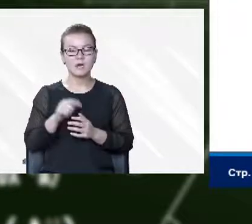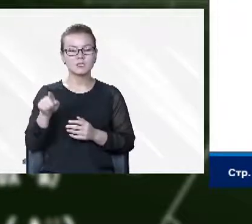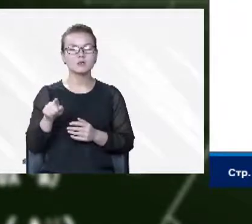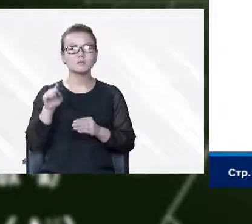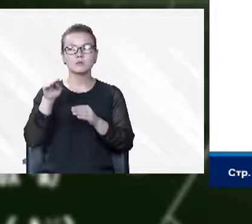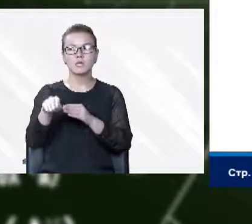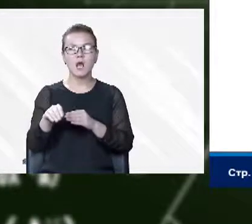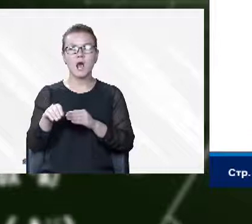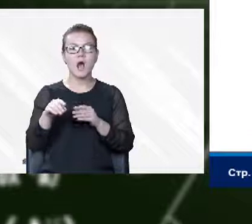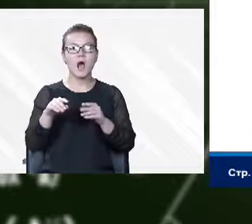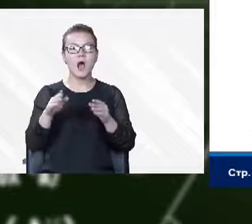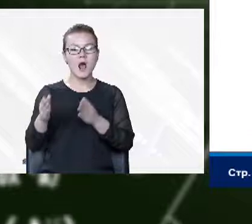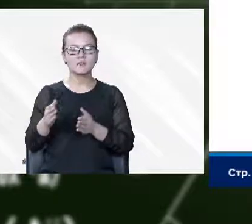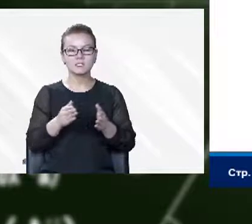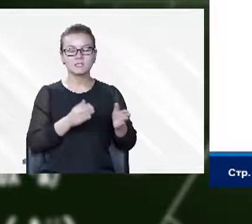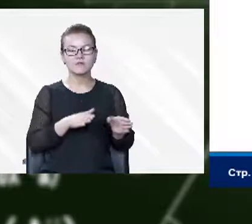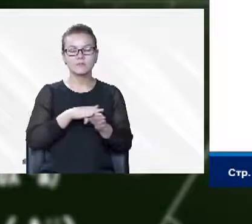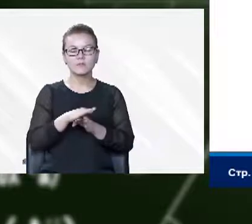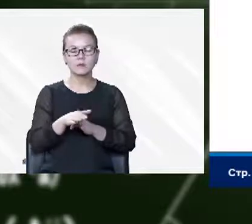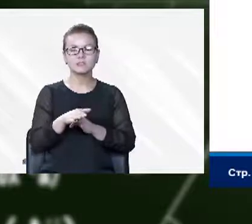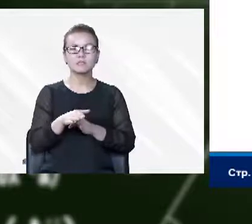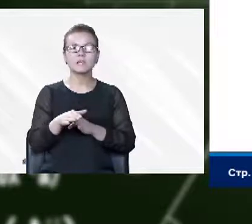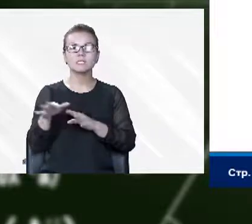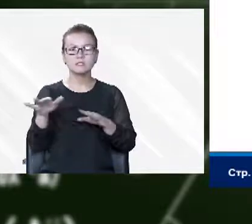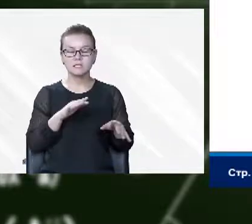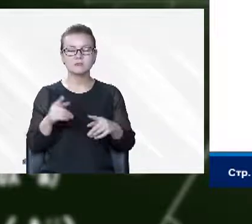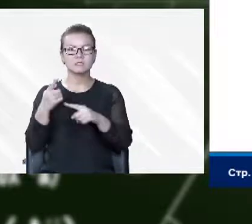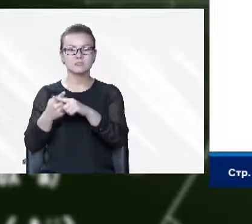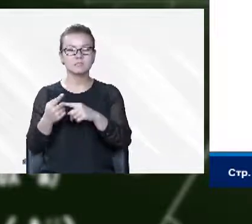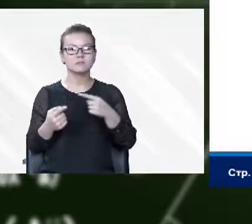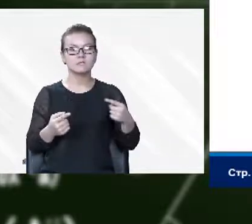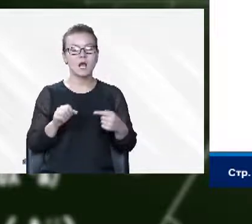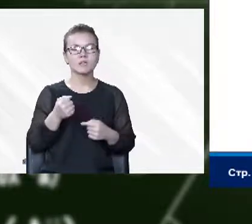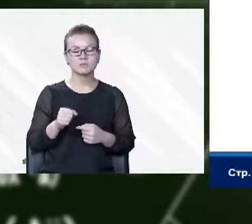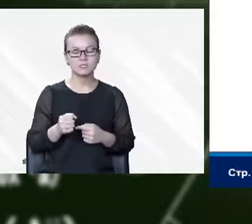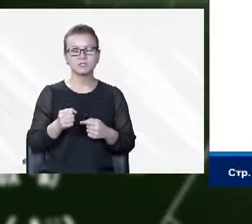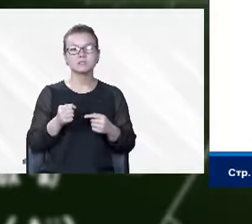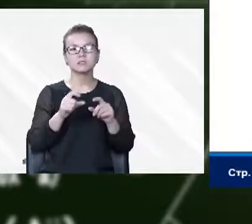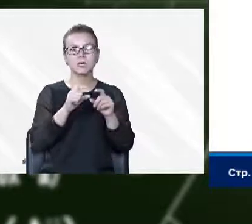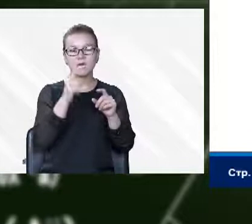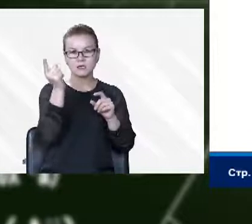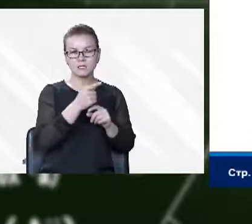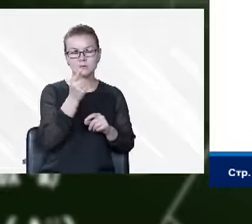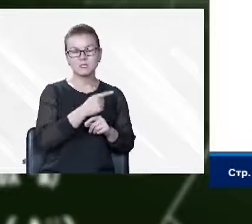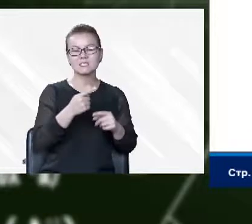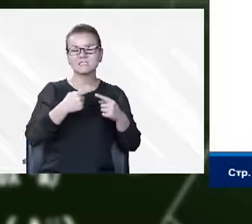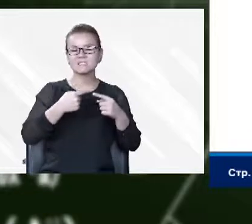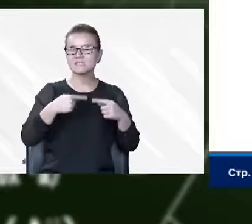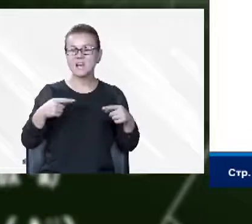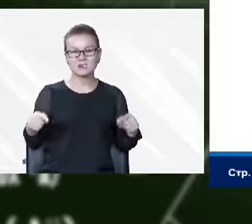алгоритм выполнения действий, сложения и вычитания алгебраических дробей с разными